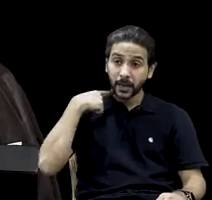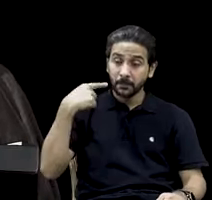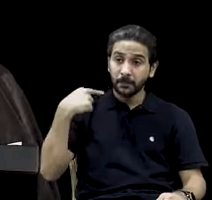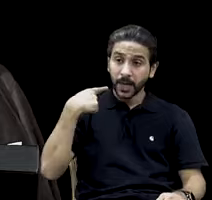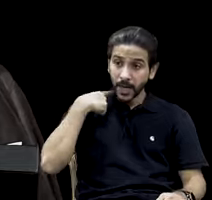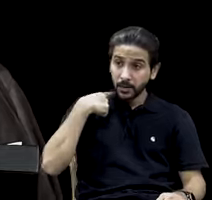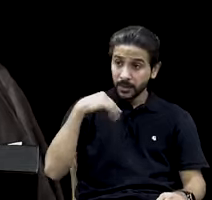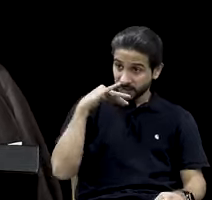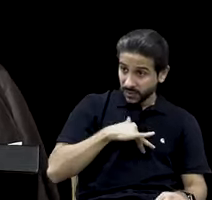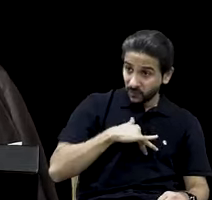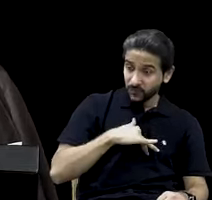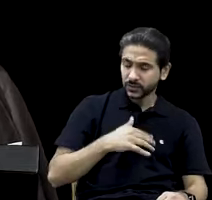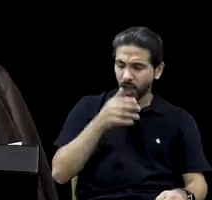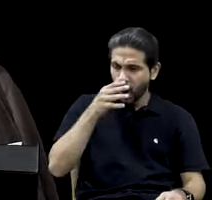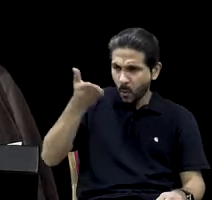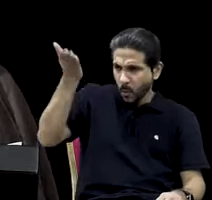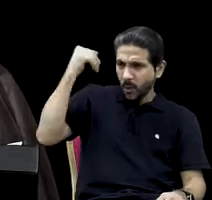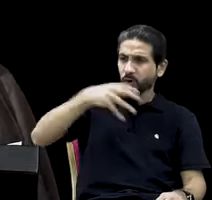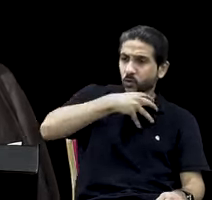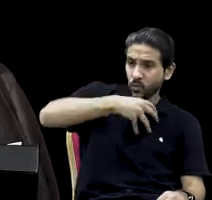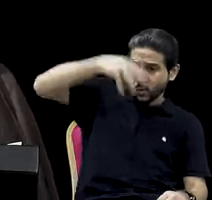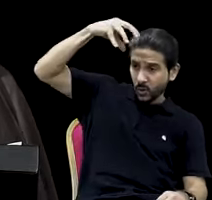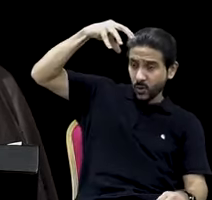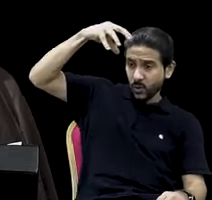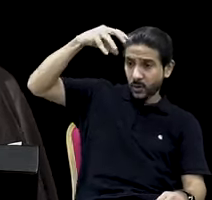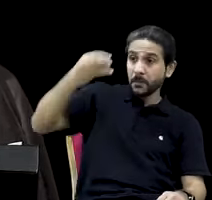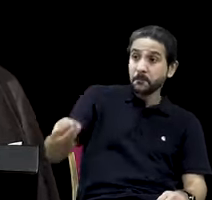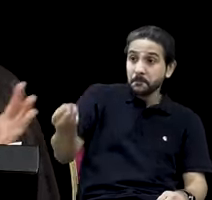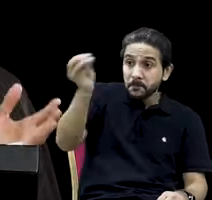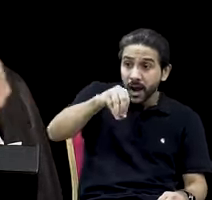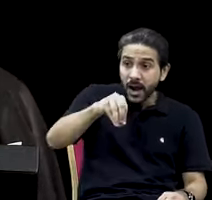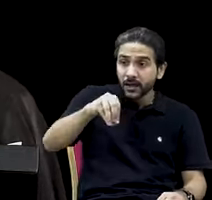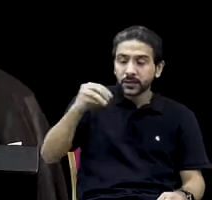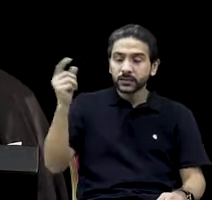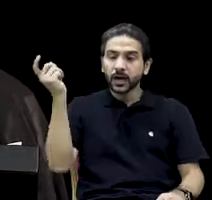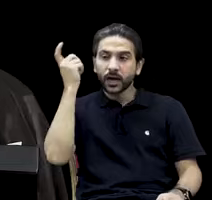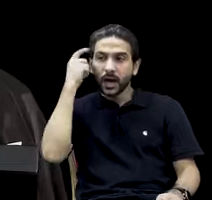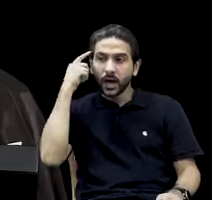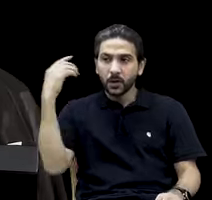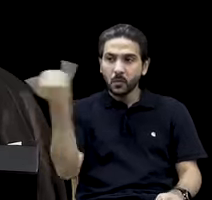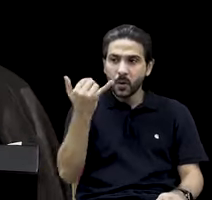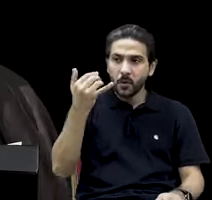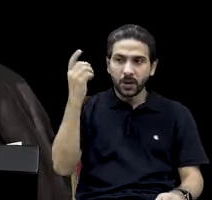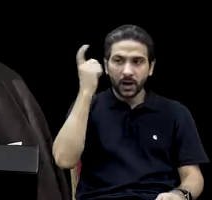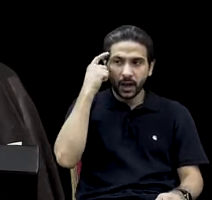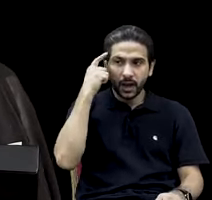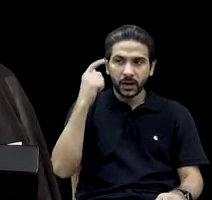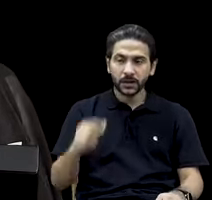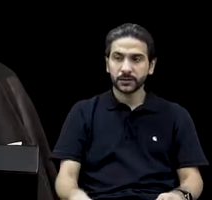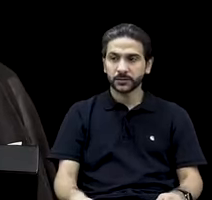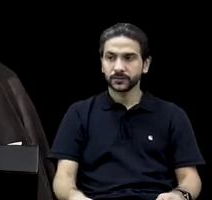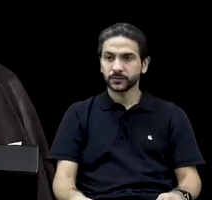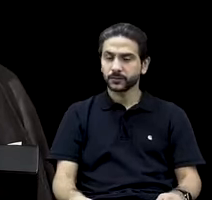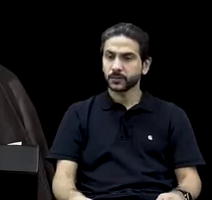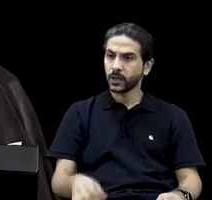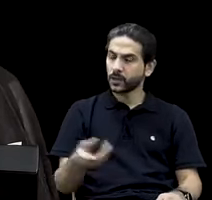ان كان متمحورا حول الروح تمحور حول العقل بعد مده